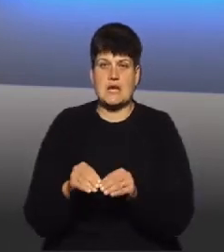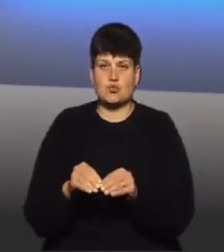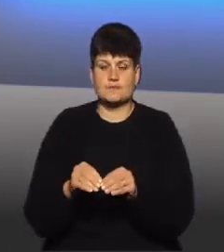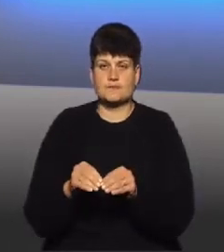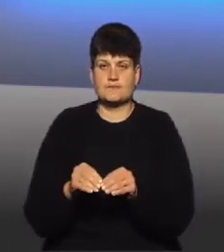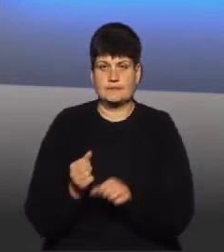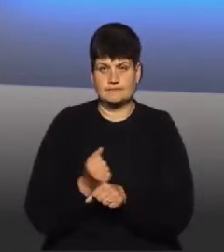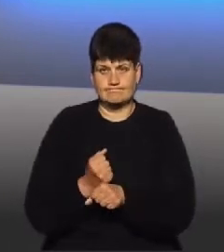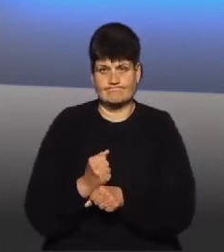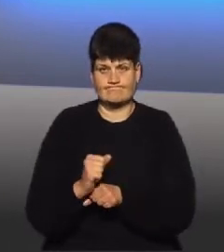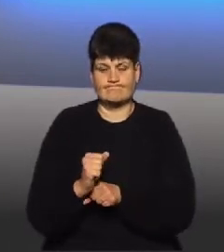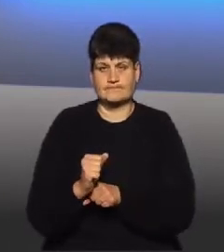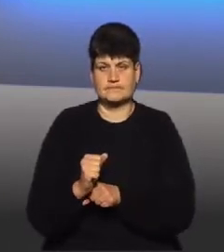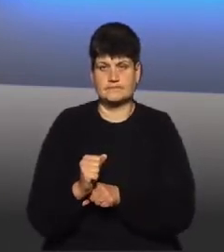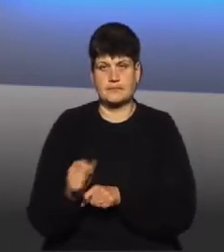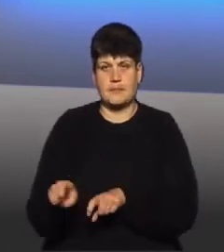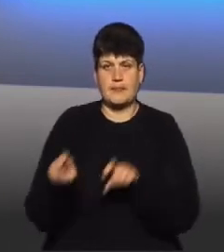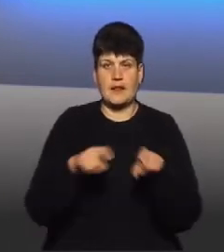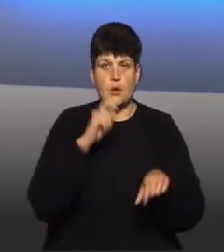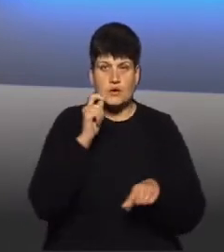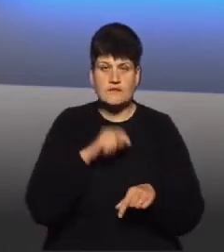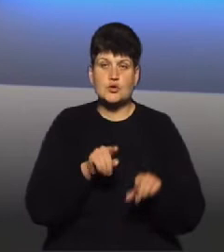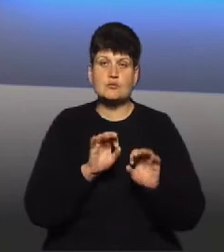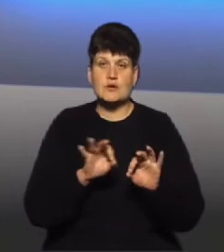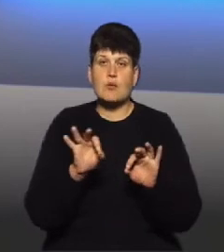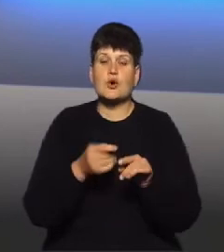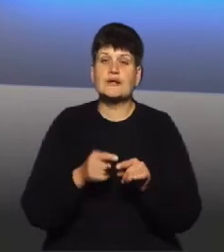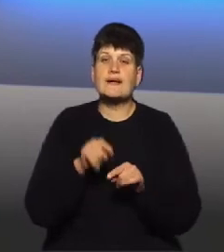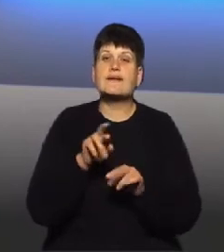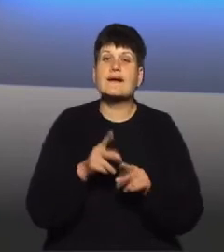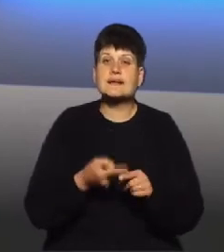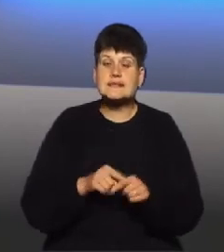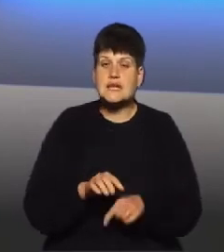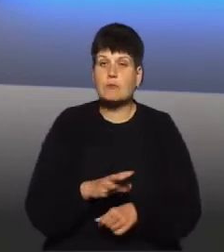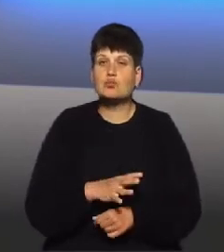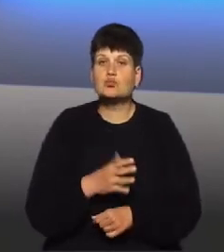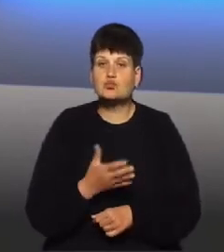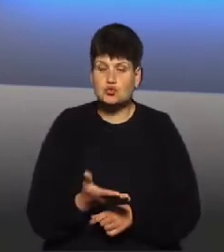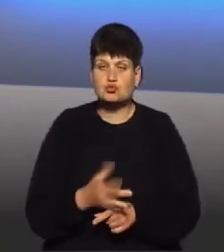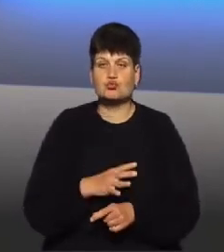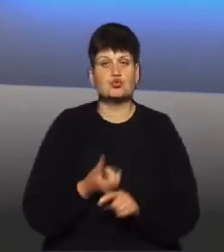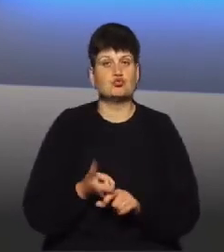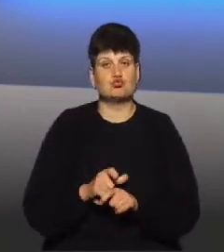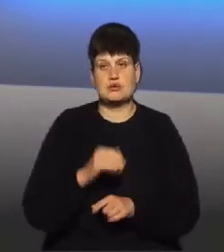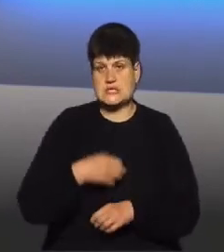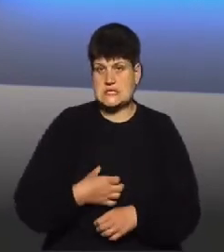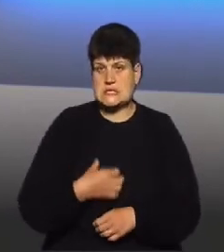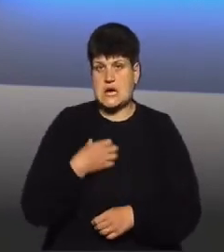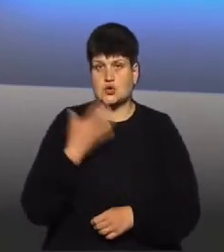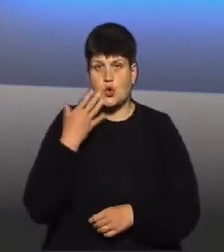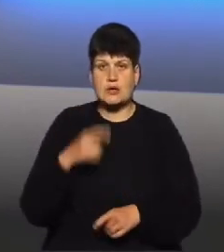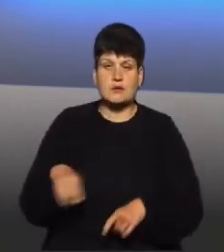примусово перевезли на Україну. Він розповідав про те, як це було, і це було дуже страшно. Насправді, коли їх везли товарними